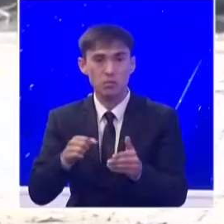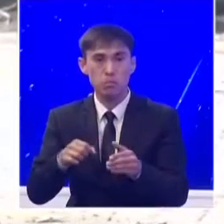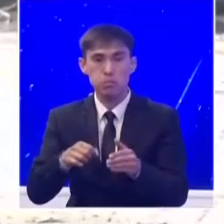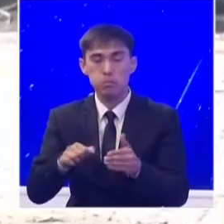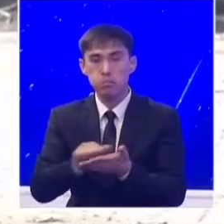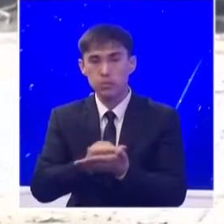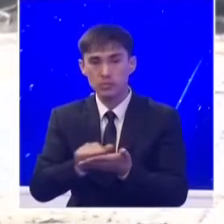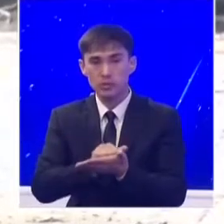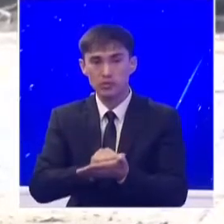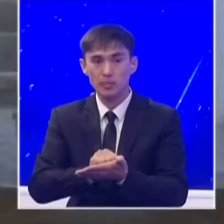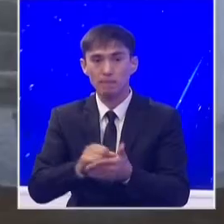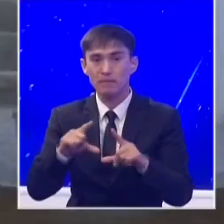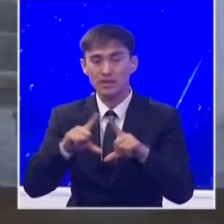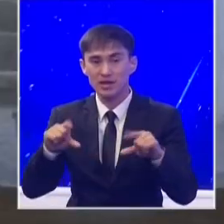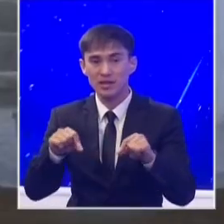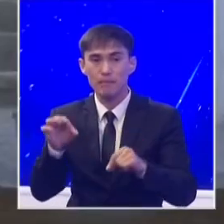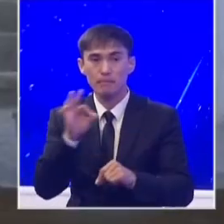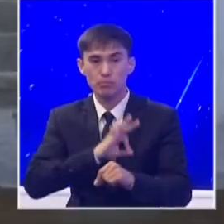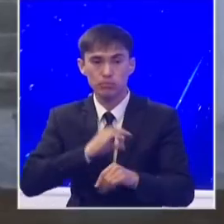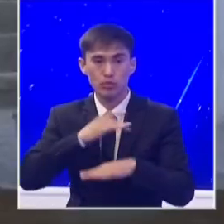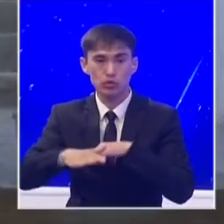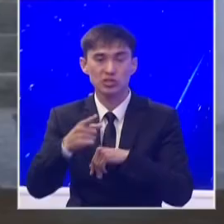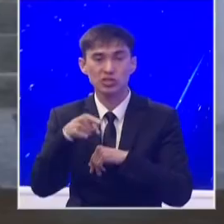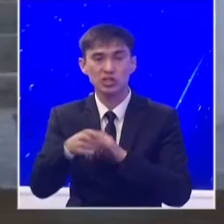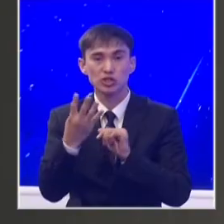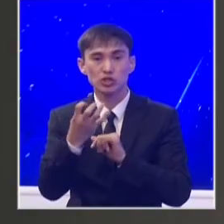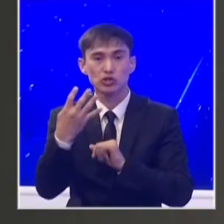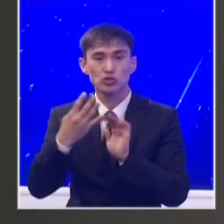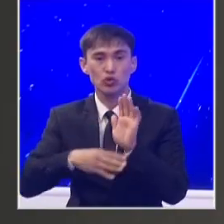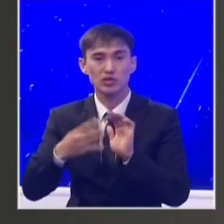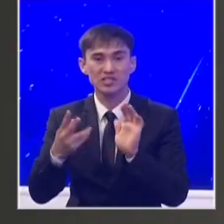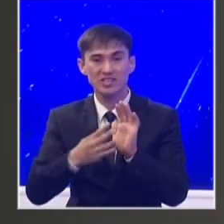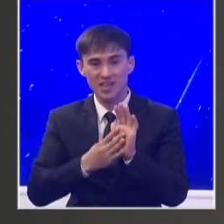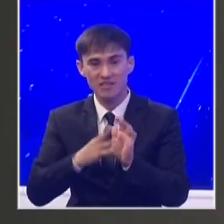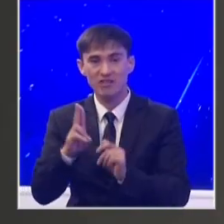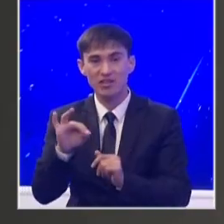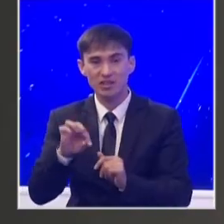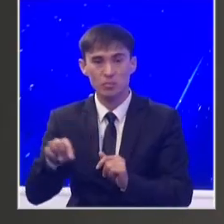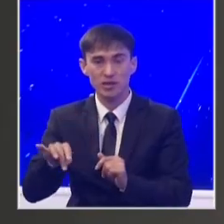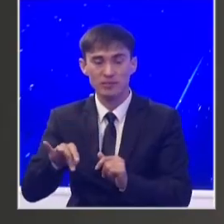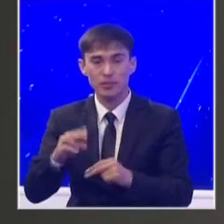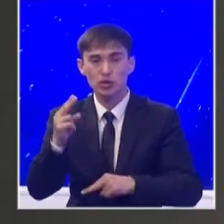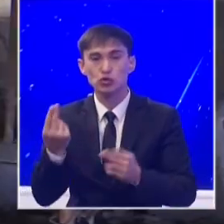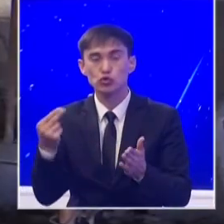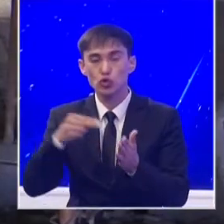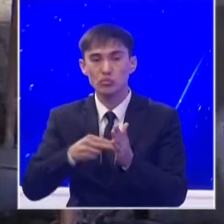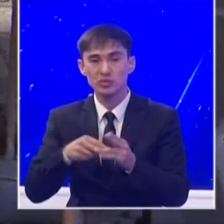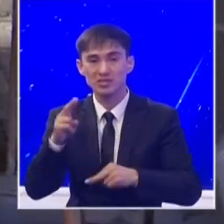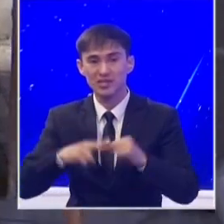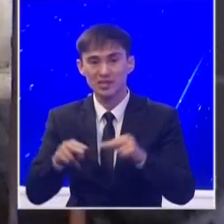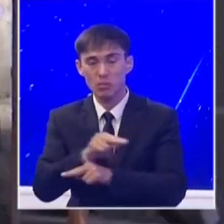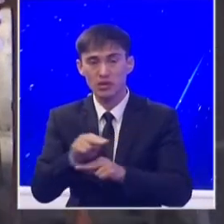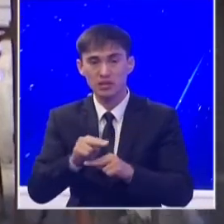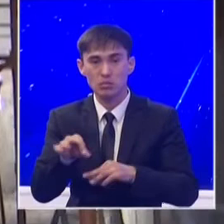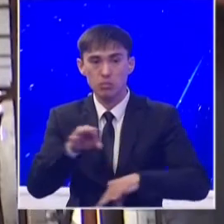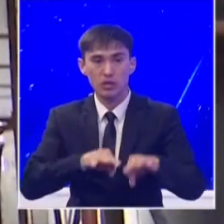здания полезная площадь объекта культуры 1449 квадратных метров стоимость строительно-монтажных работ по проекту